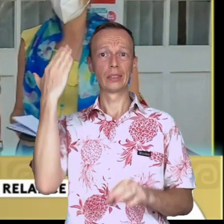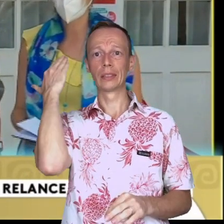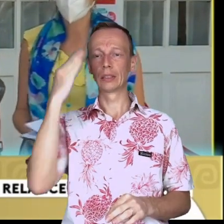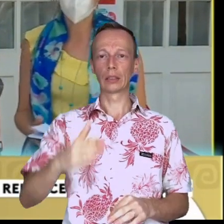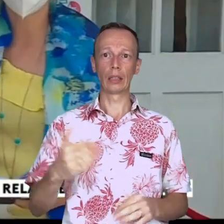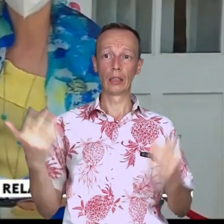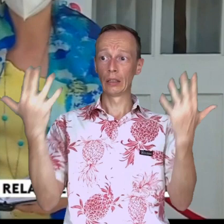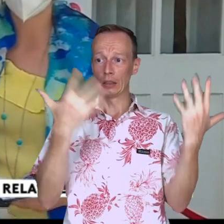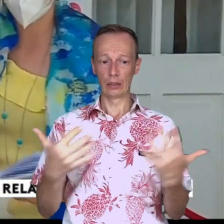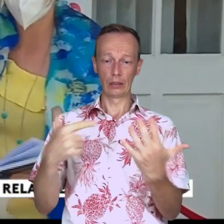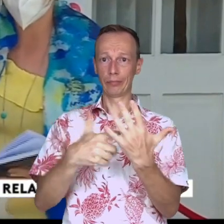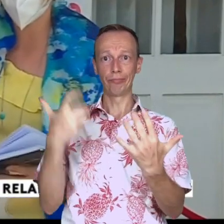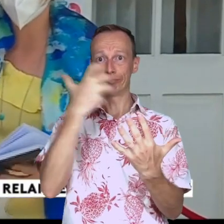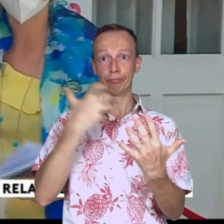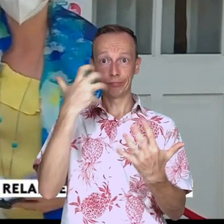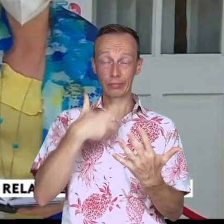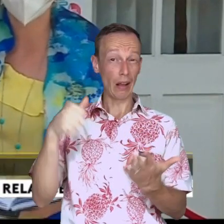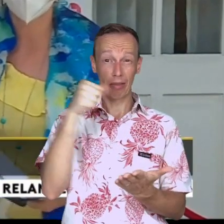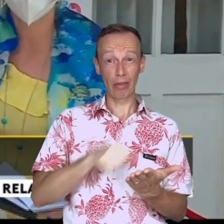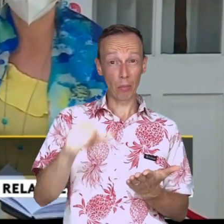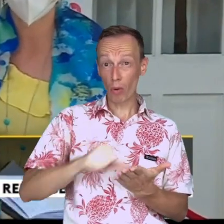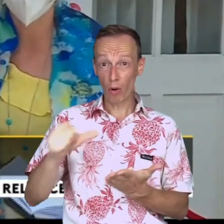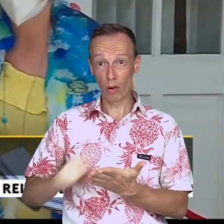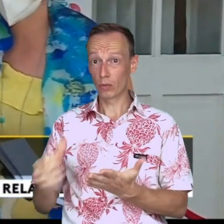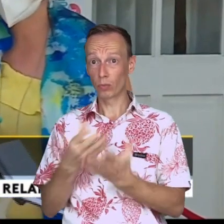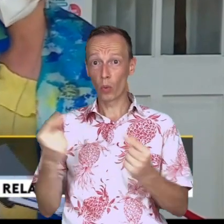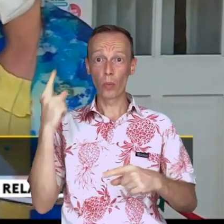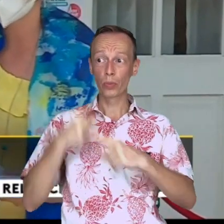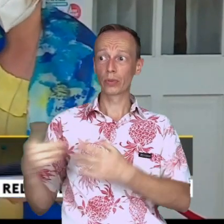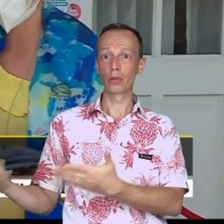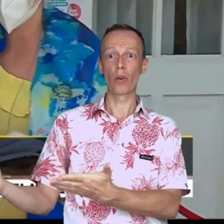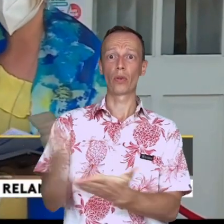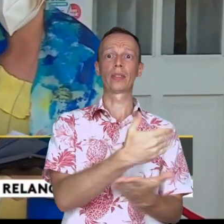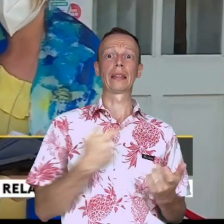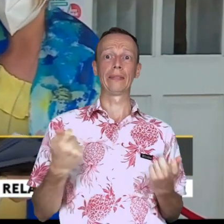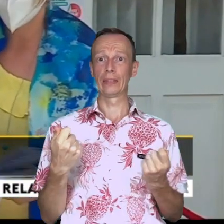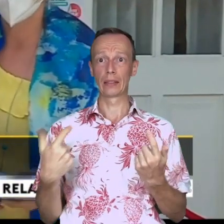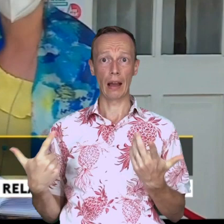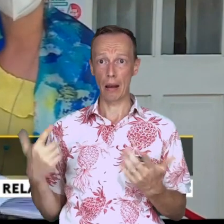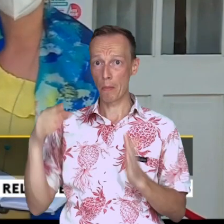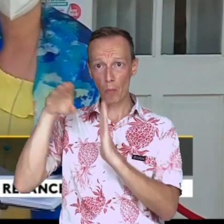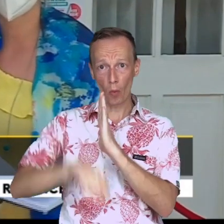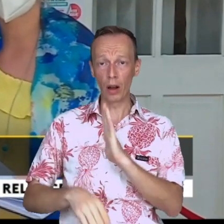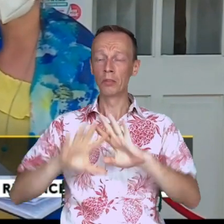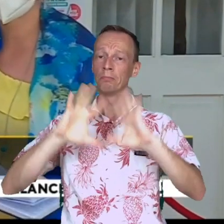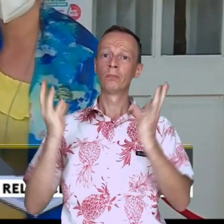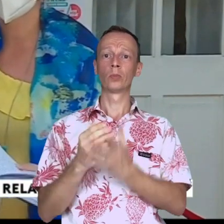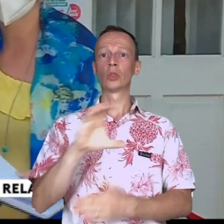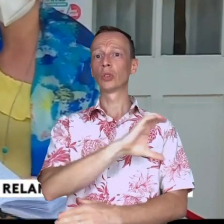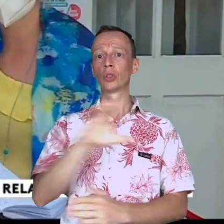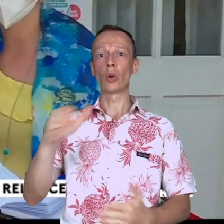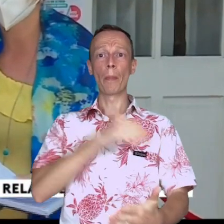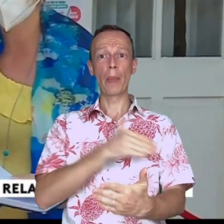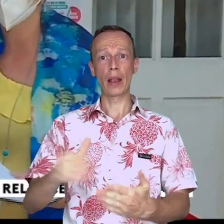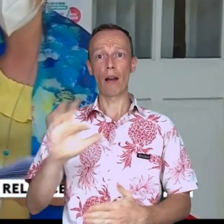face à la réalité des chiffres. Aujourd'hui, des dépenses supplémentaires et une baisse des recettes fiscales. Le PIB devrait perdre